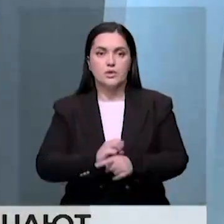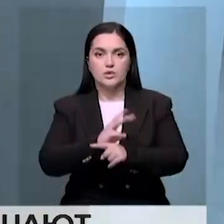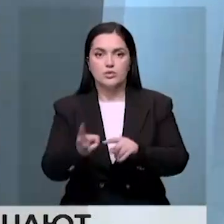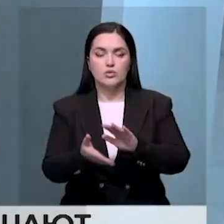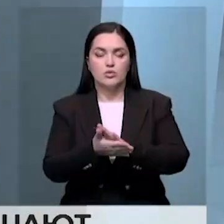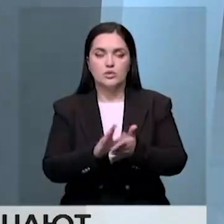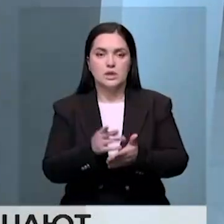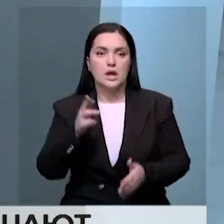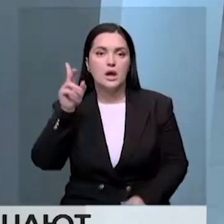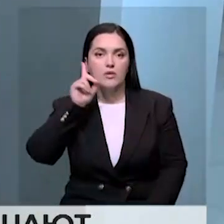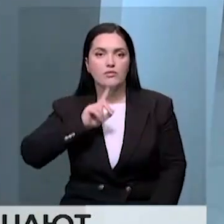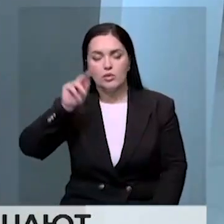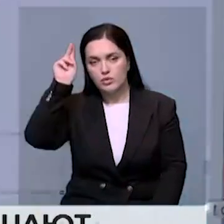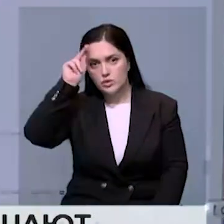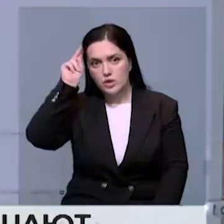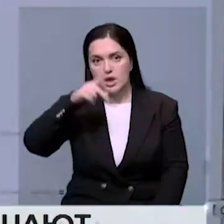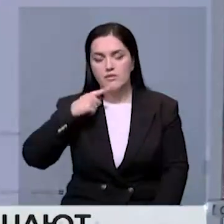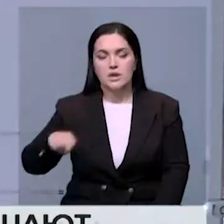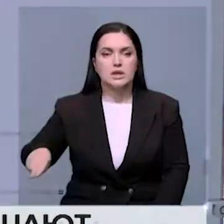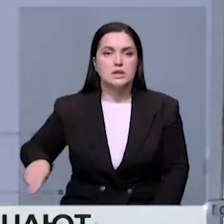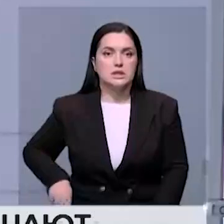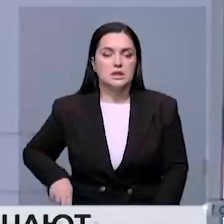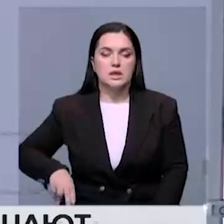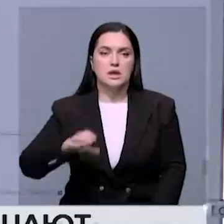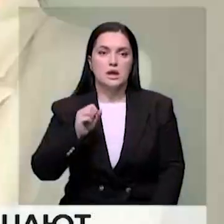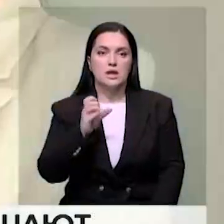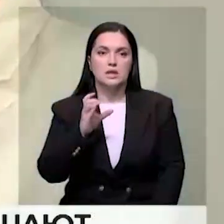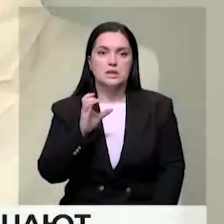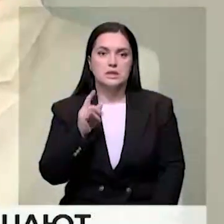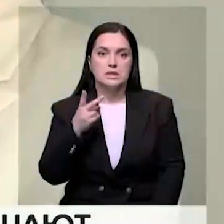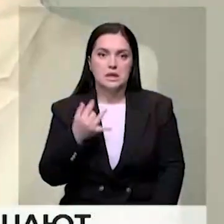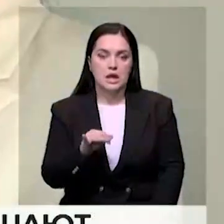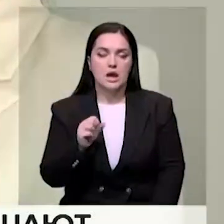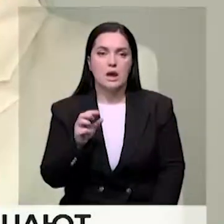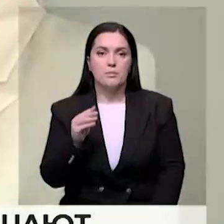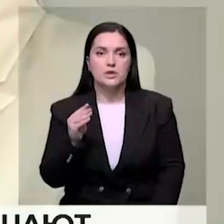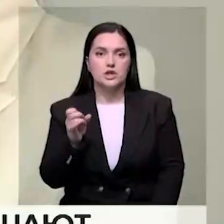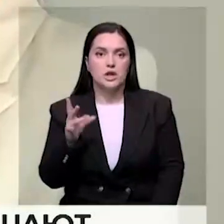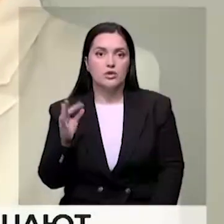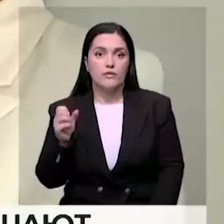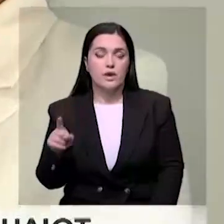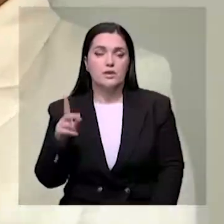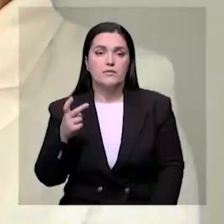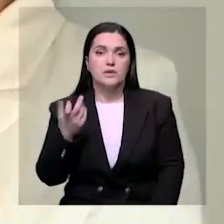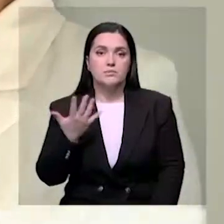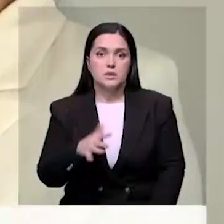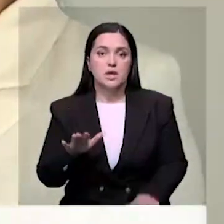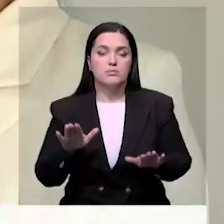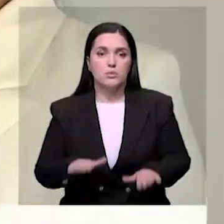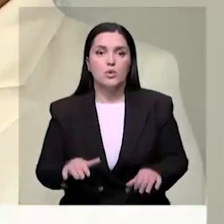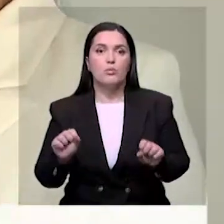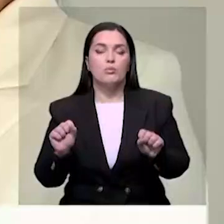условия для комфортного обучения, говорит директор школы Асылай Абжанова. Рассчитано на 250 мест,